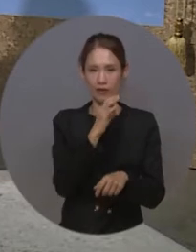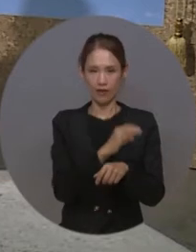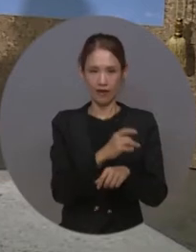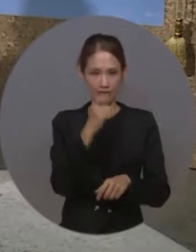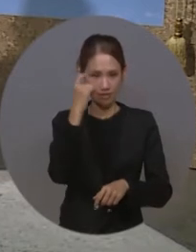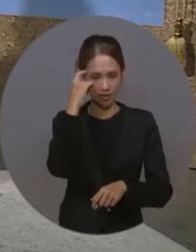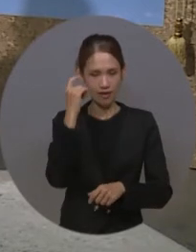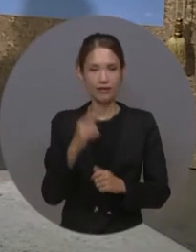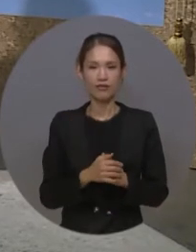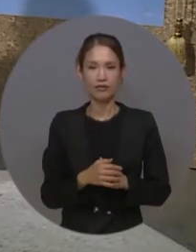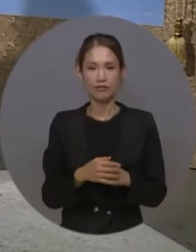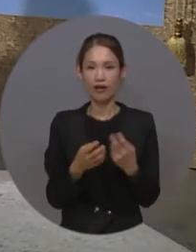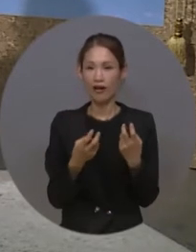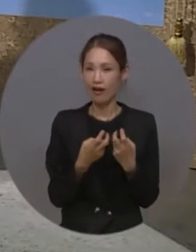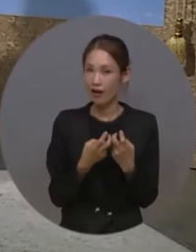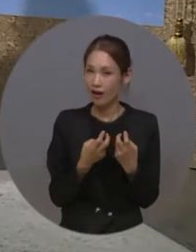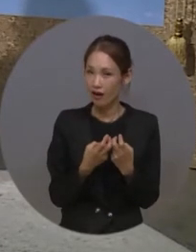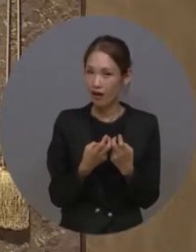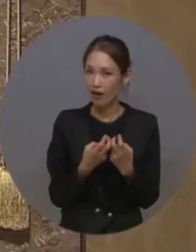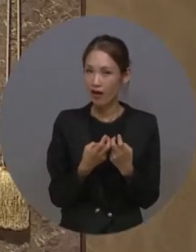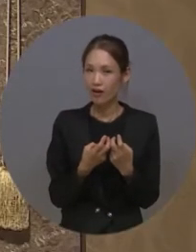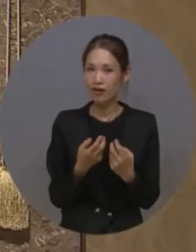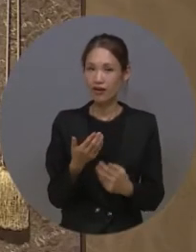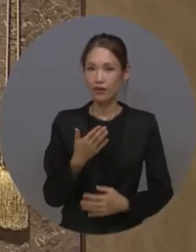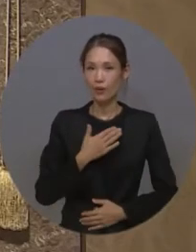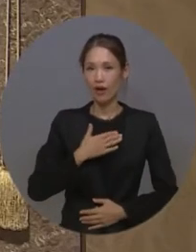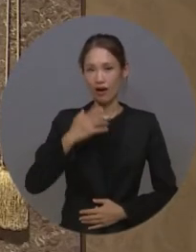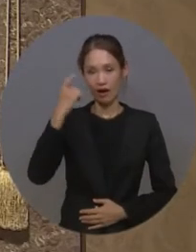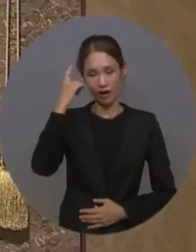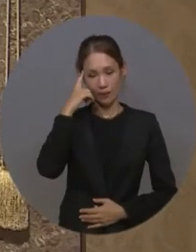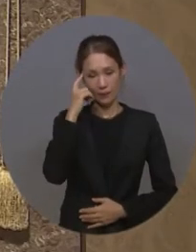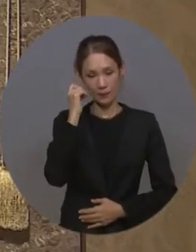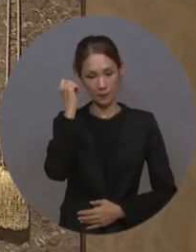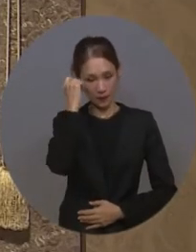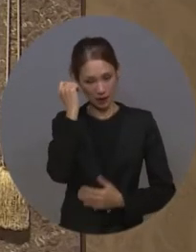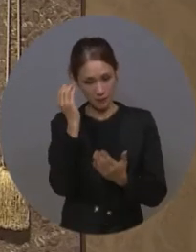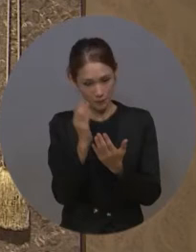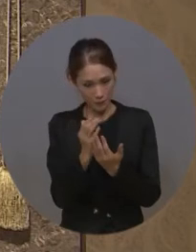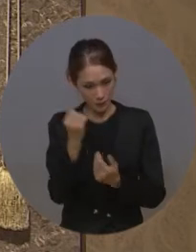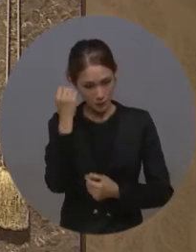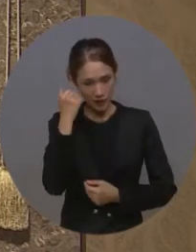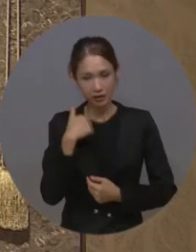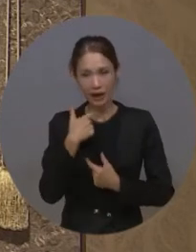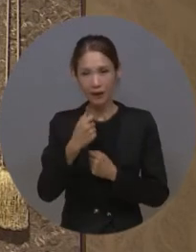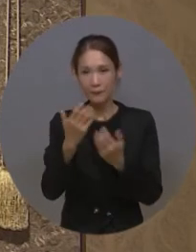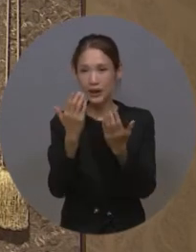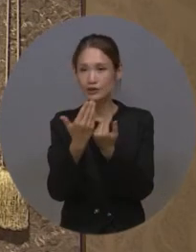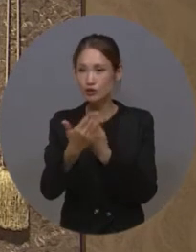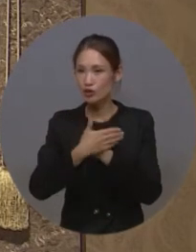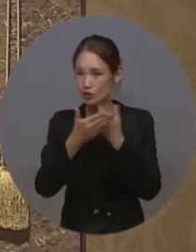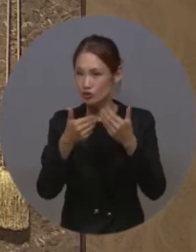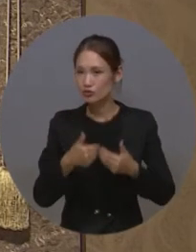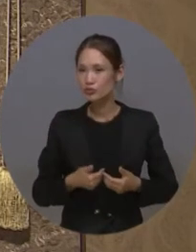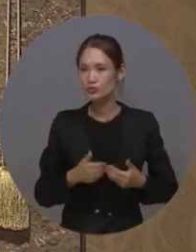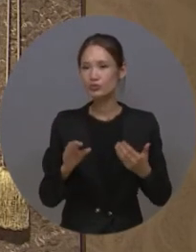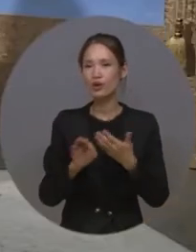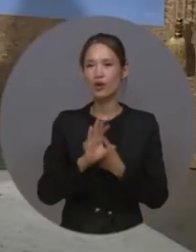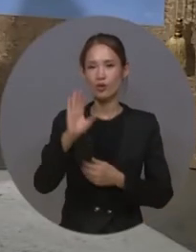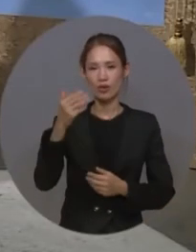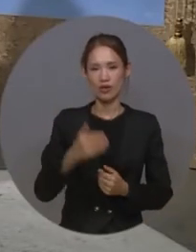거죠 어떡해요 왜 나를 베개에 맞춰야 되지 회개가 나한테 맞추면 간다 날 1 아